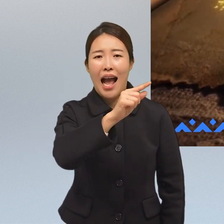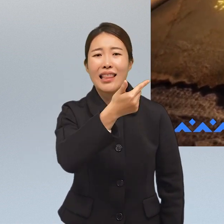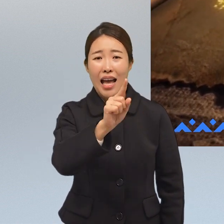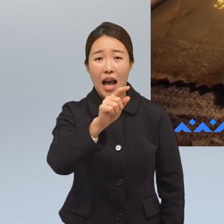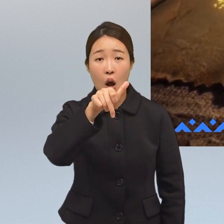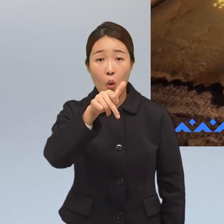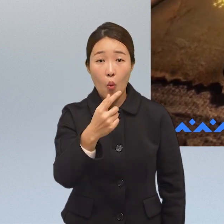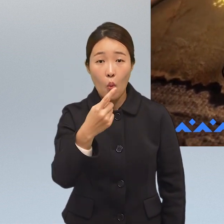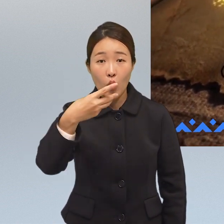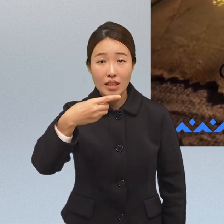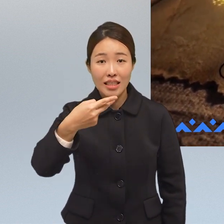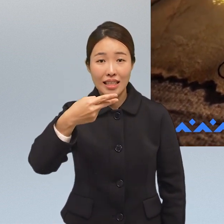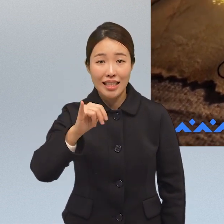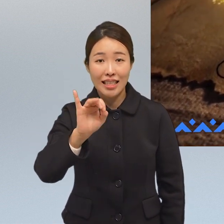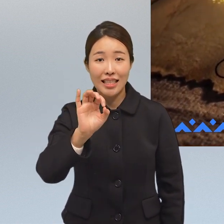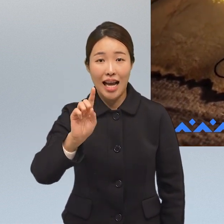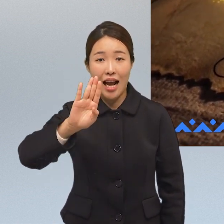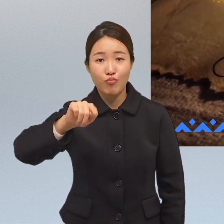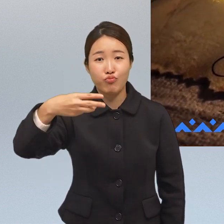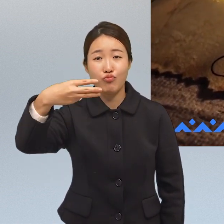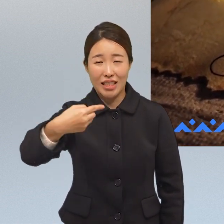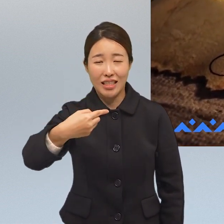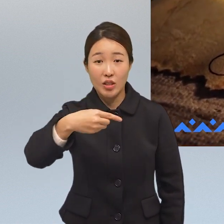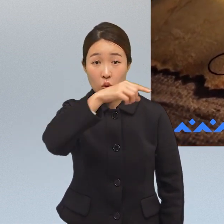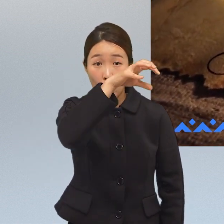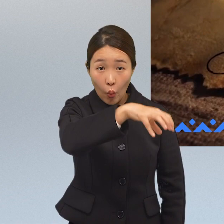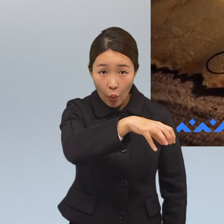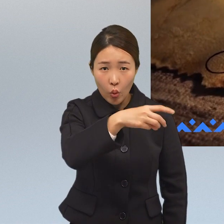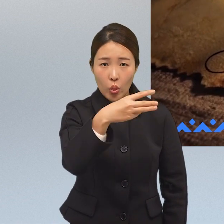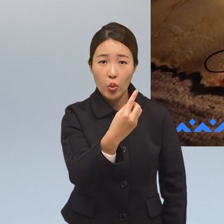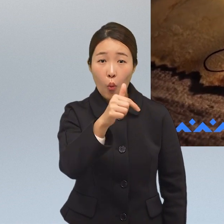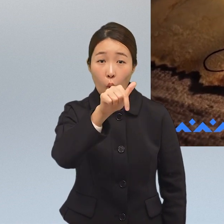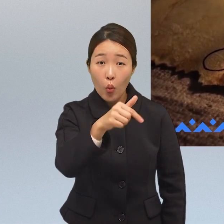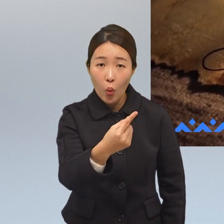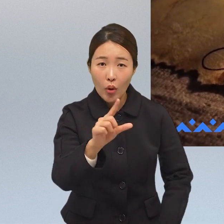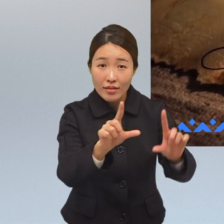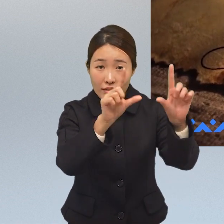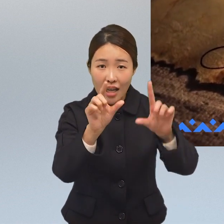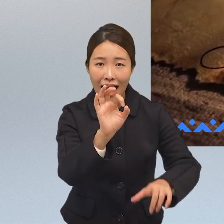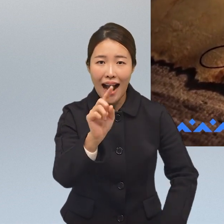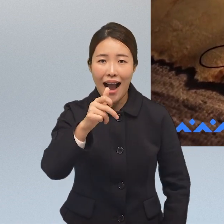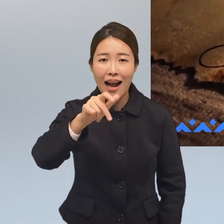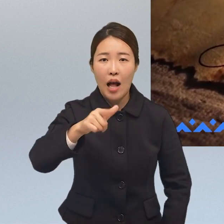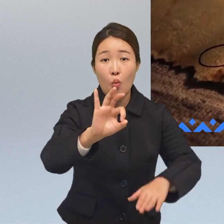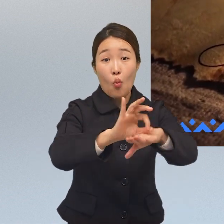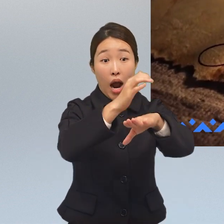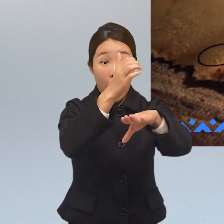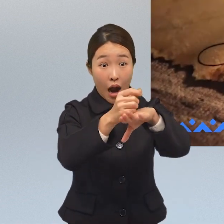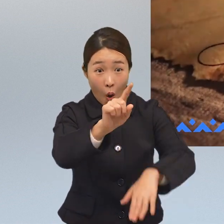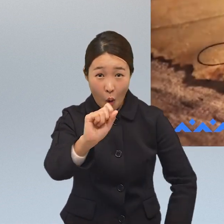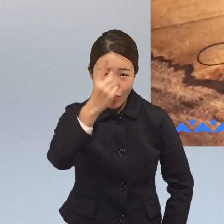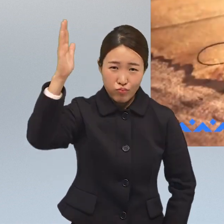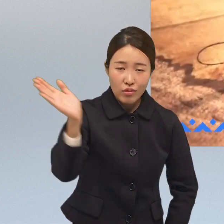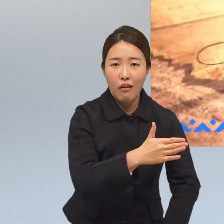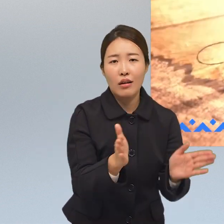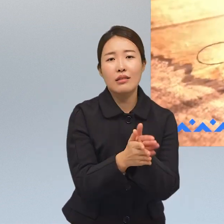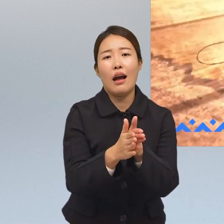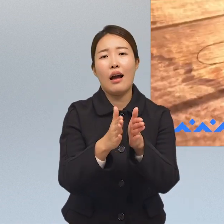남부 지역부터 코트디부아르 동부 일대와 토고에 사는 아칸 왕국에서부터